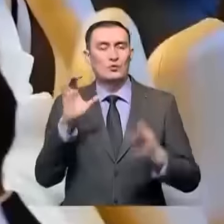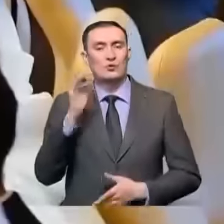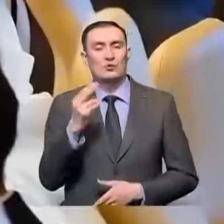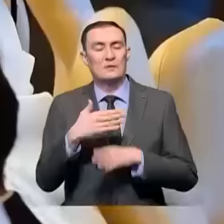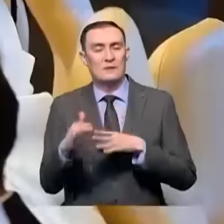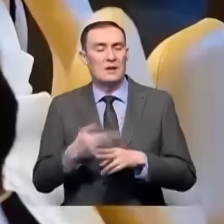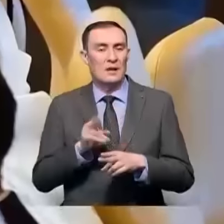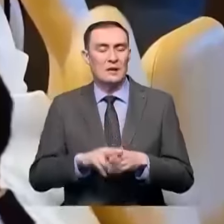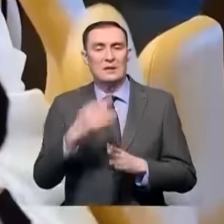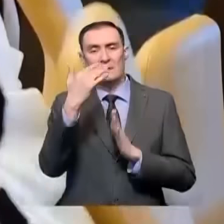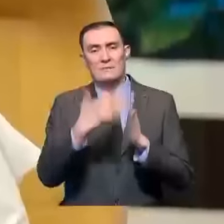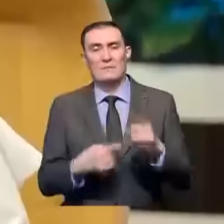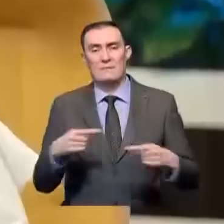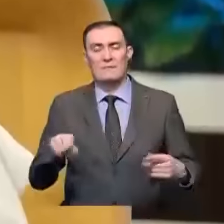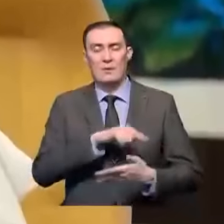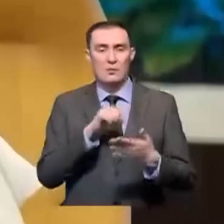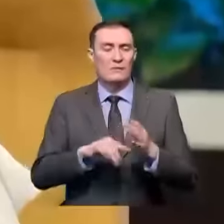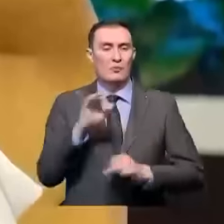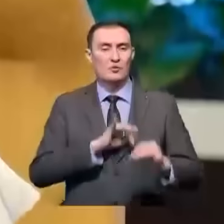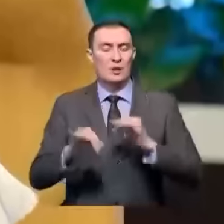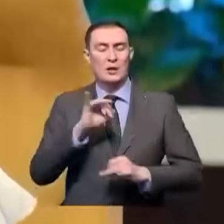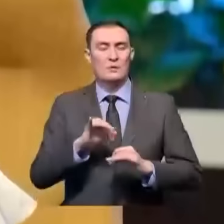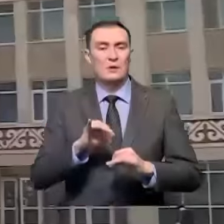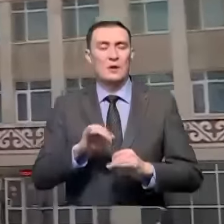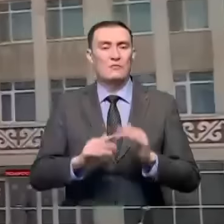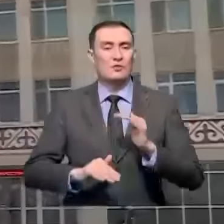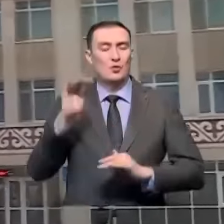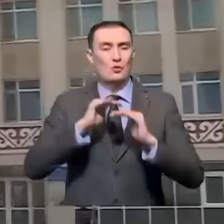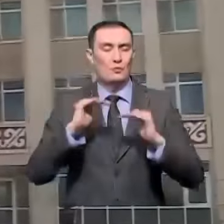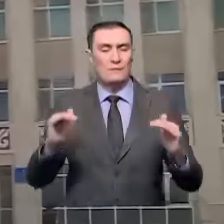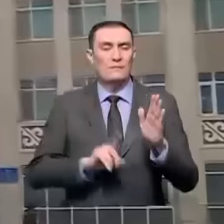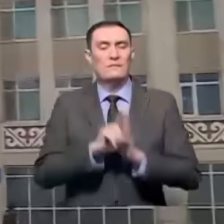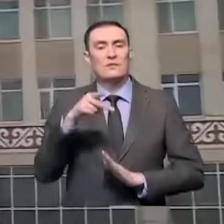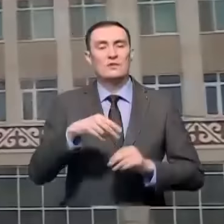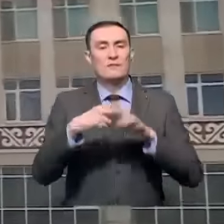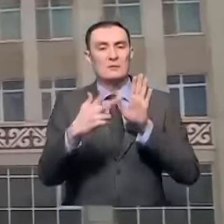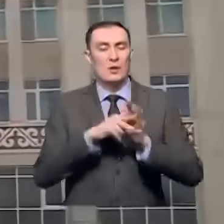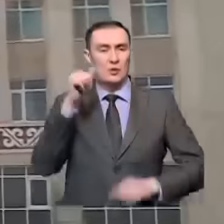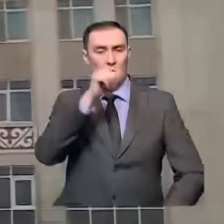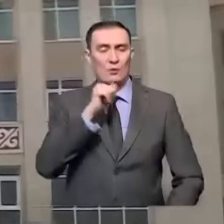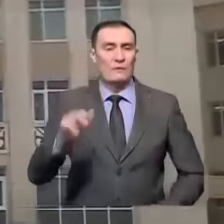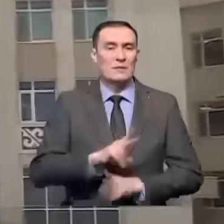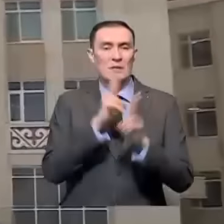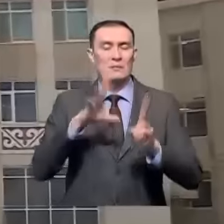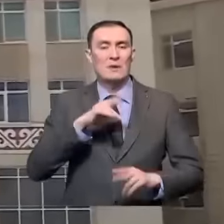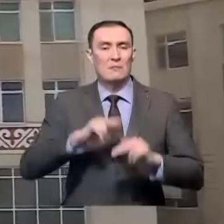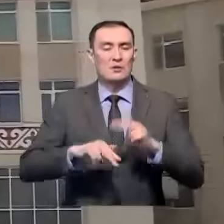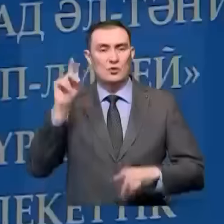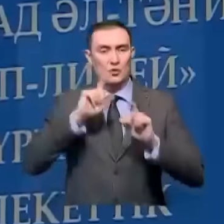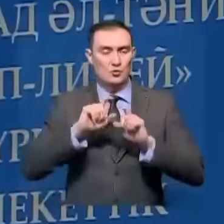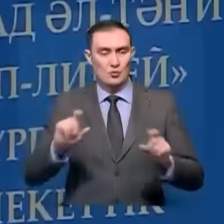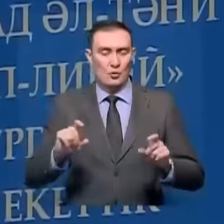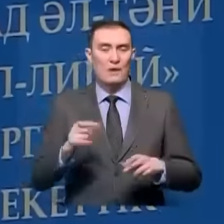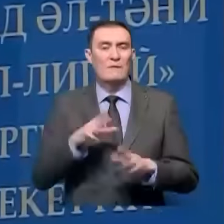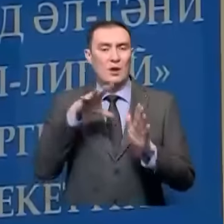– это не весь список вопросов, обсуждаемых на высоком уровне. В 2018 году в Астане была построена